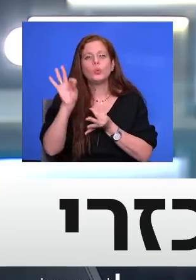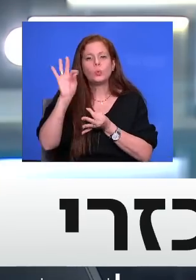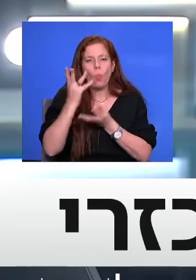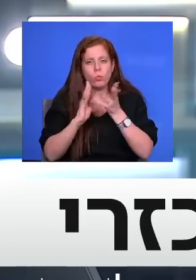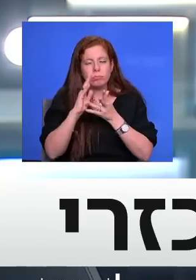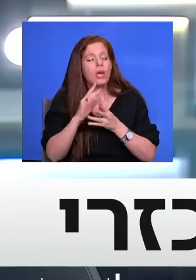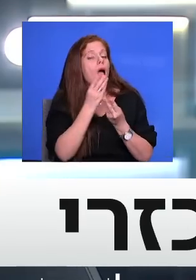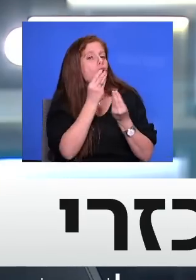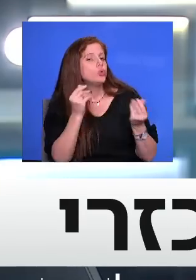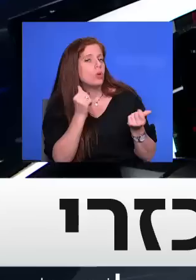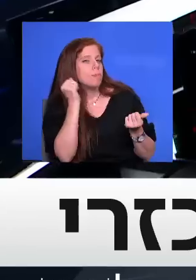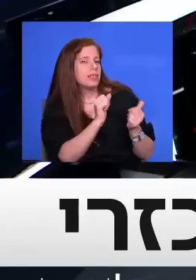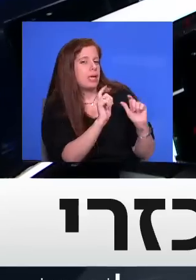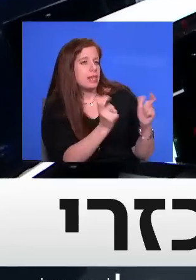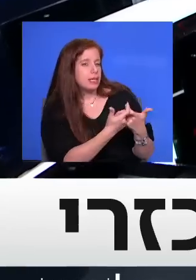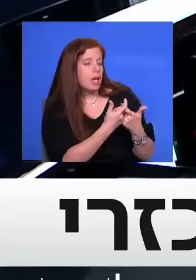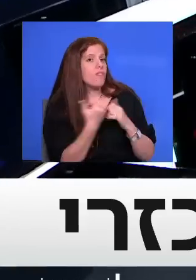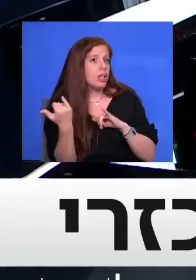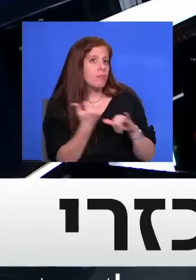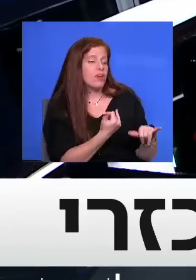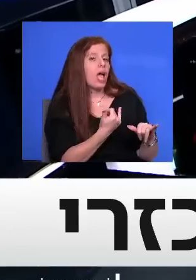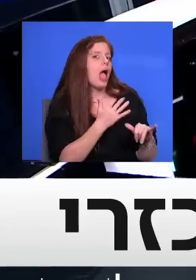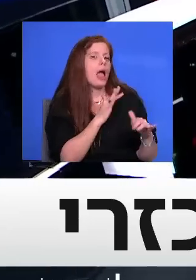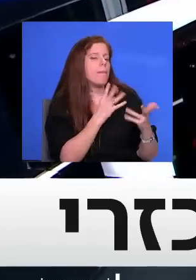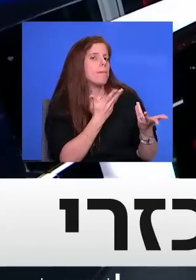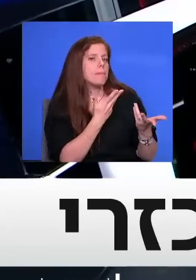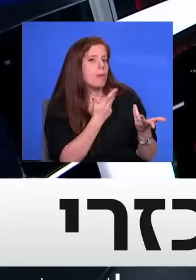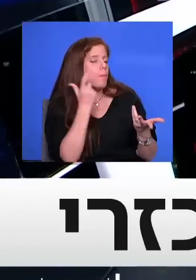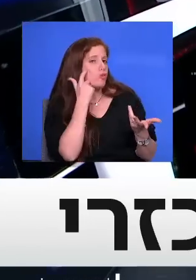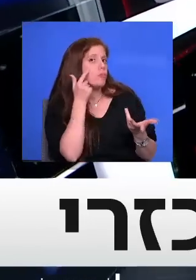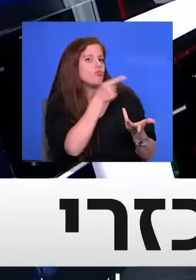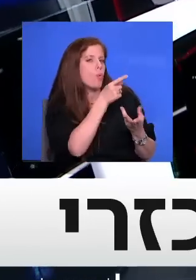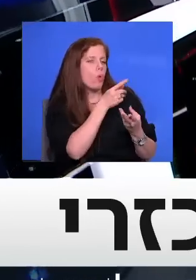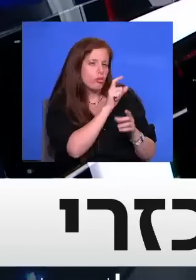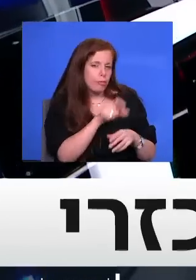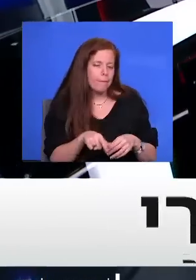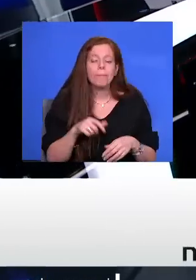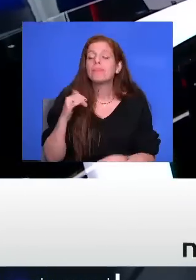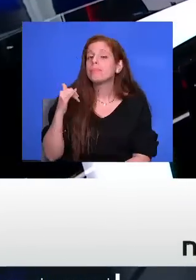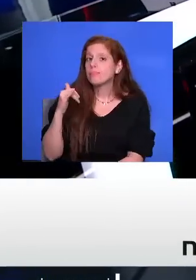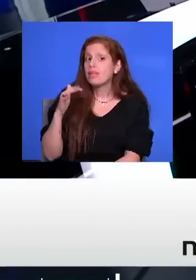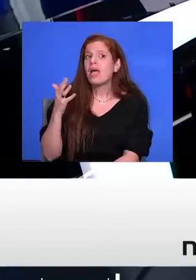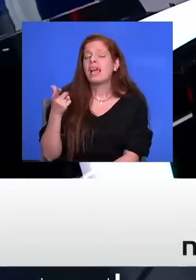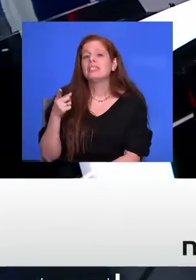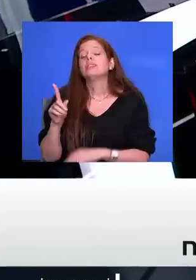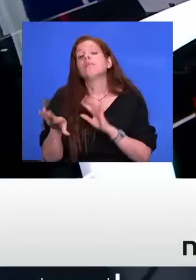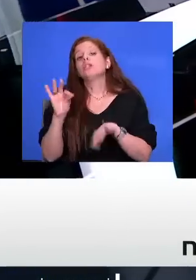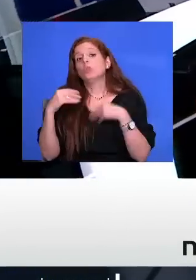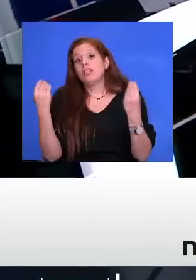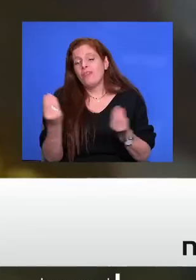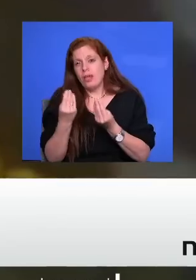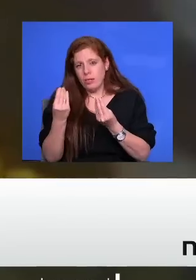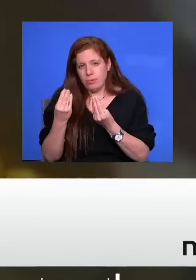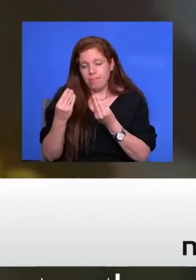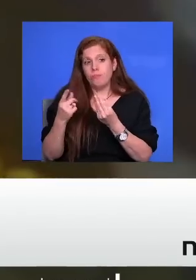והדס גרינברג, את מביאה את הממצאים שקושרים את אותו חשוד למעשה. נכון, מיכן, אז לנו נודע שהממצאים שקושרים את אותו חשוד ברצח